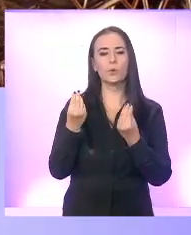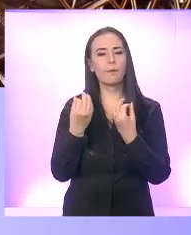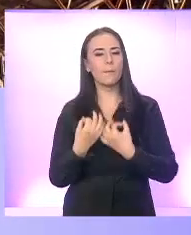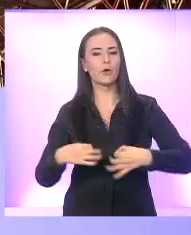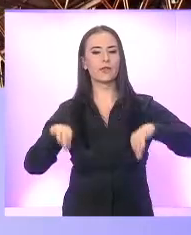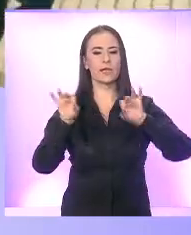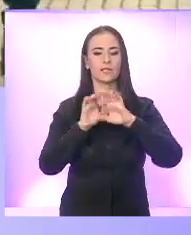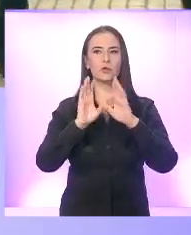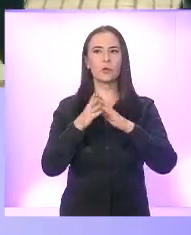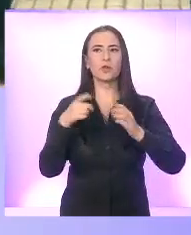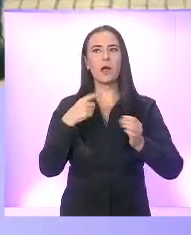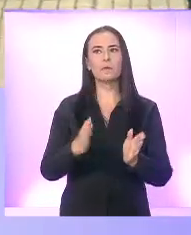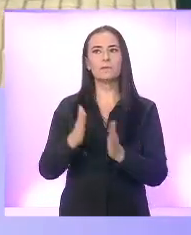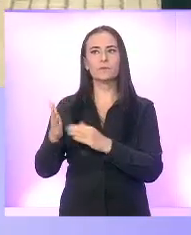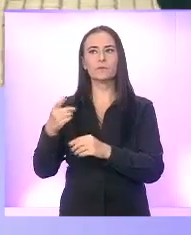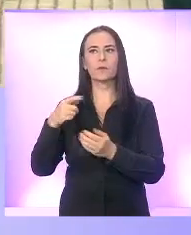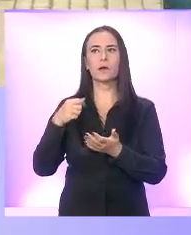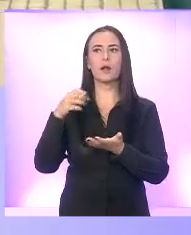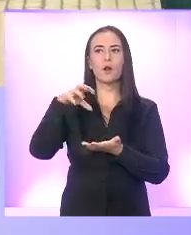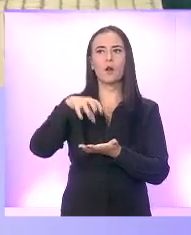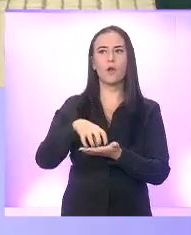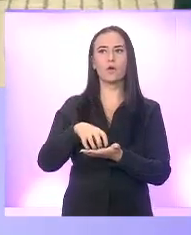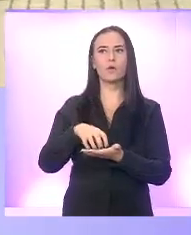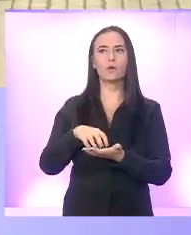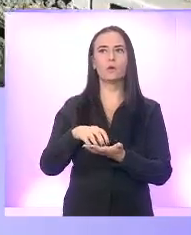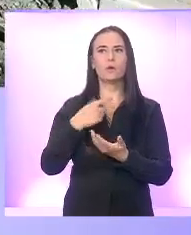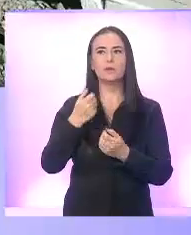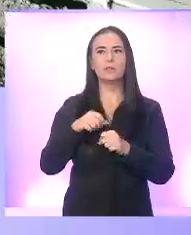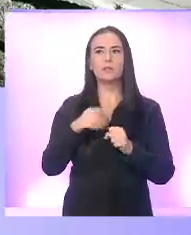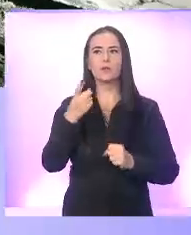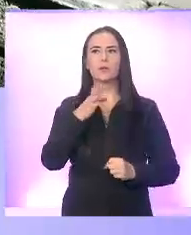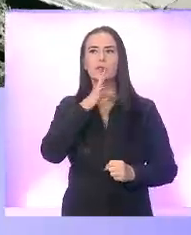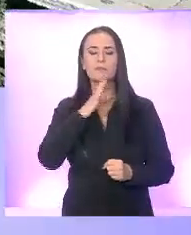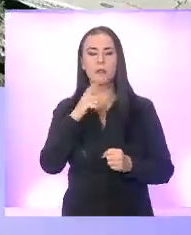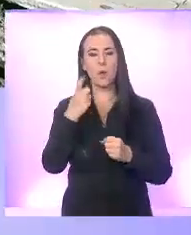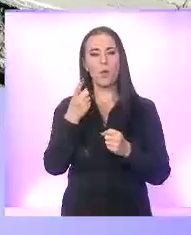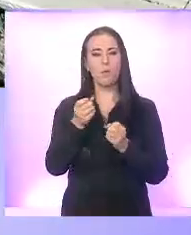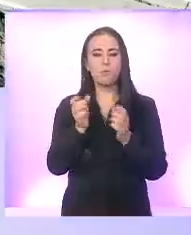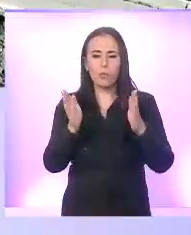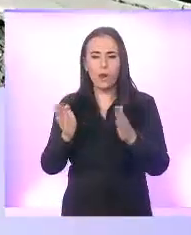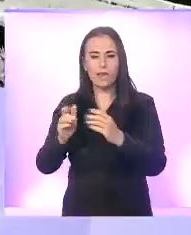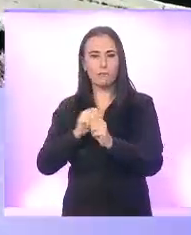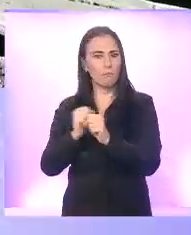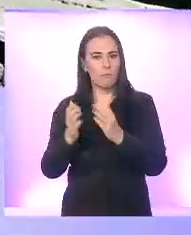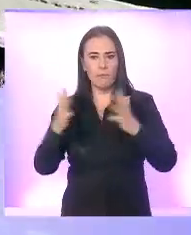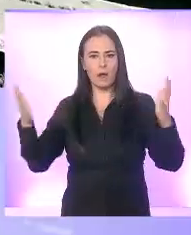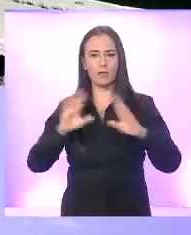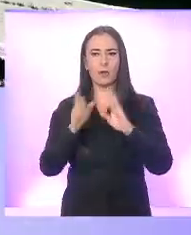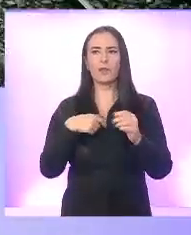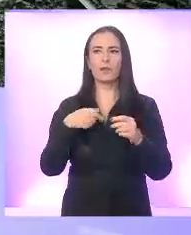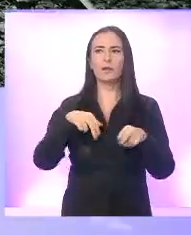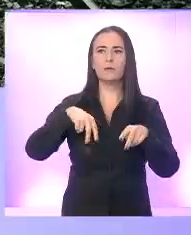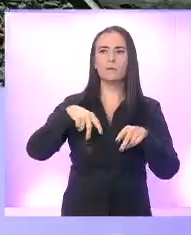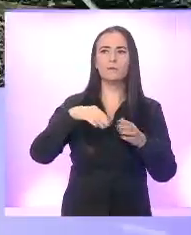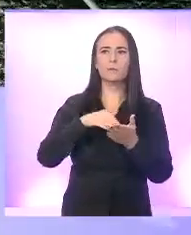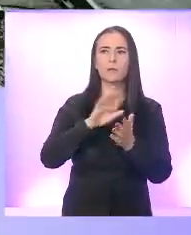alte state, în loc de o linie simplă pe o bucată destul de mare. Se va schimba și acel proiect, se va